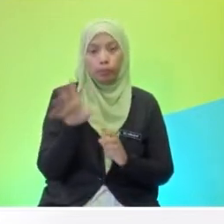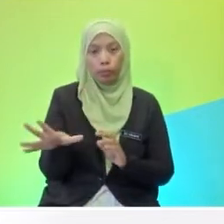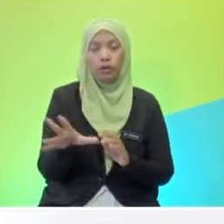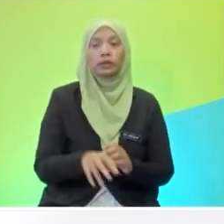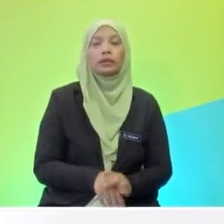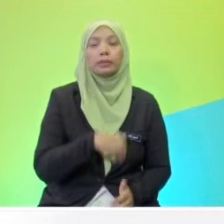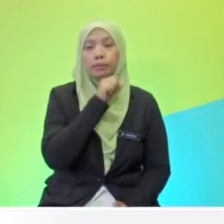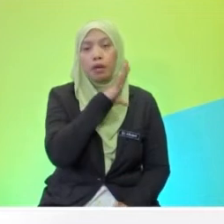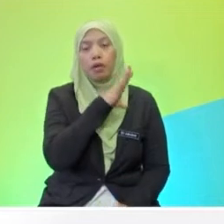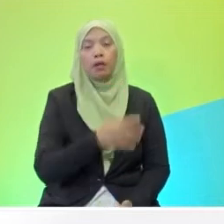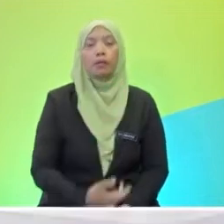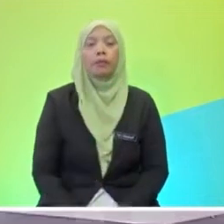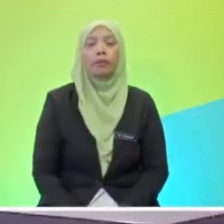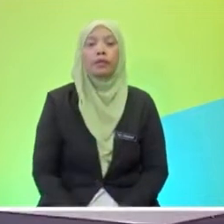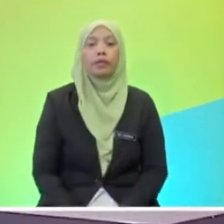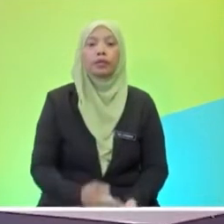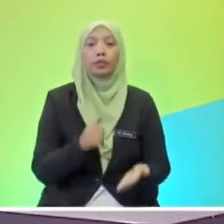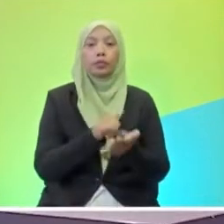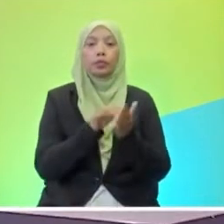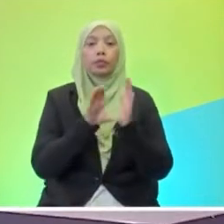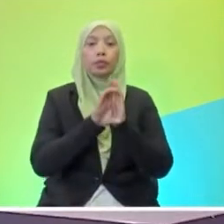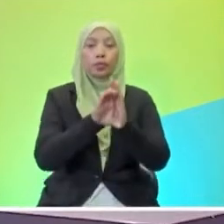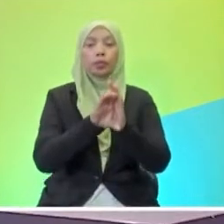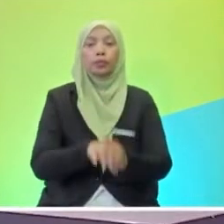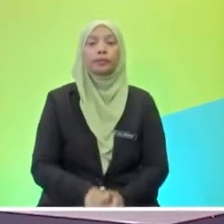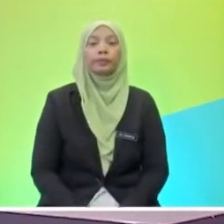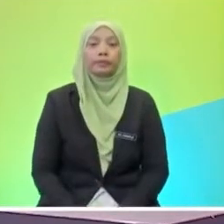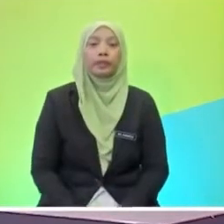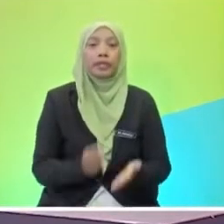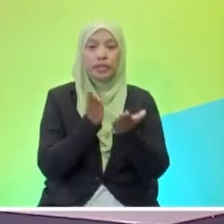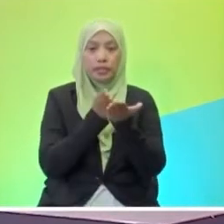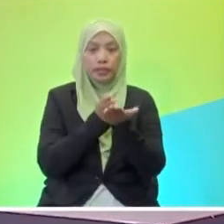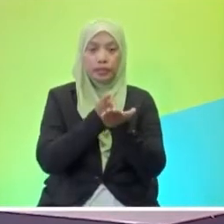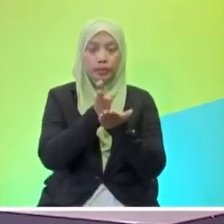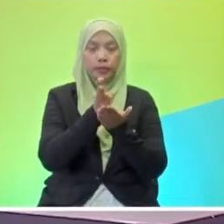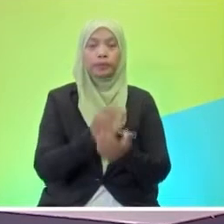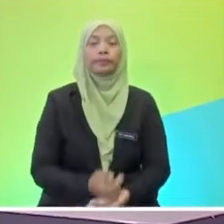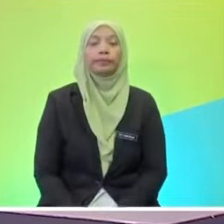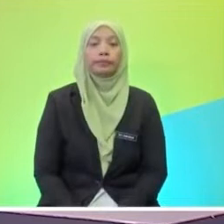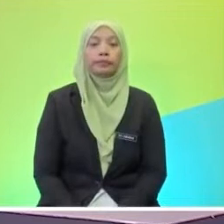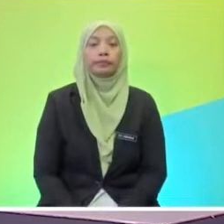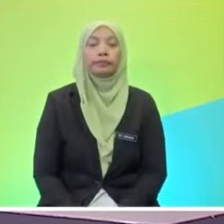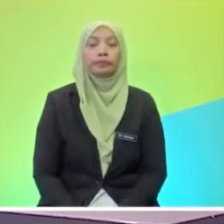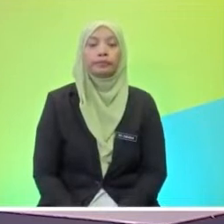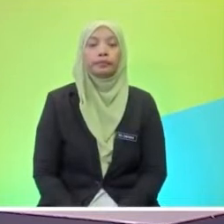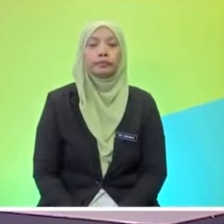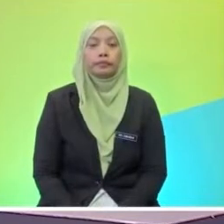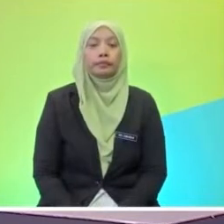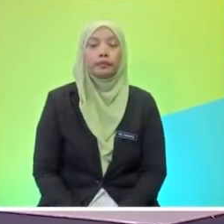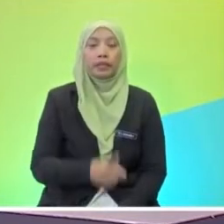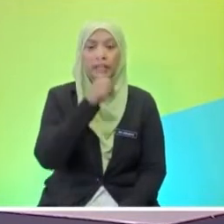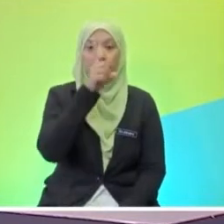oke itu contoh dia Oke next Oke kita pergi soal dan ini buku surat